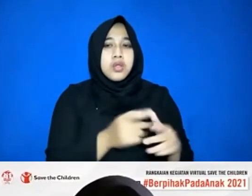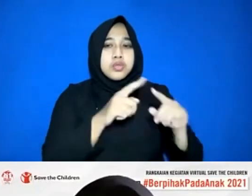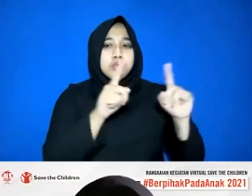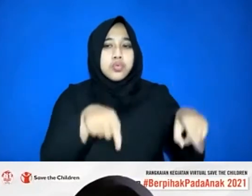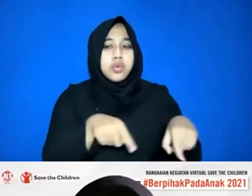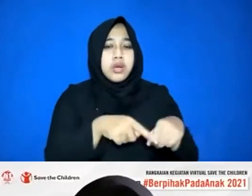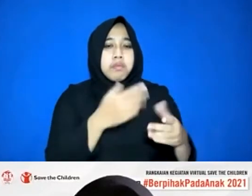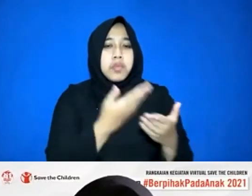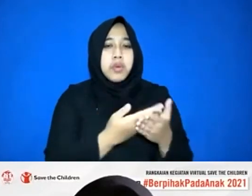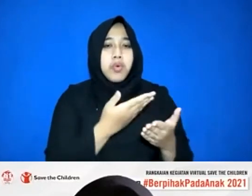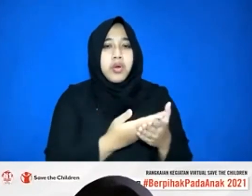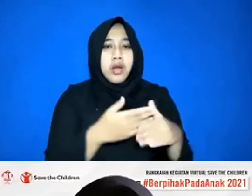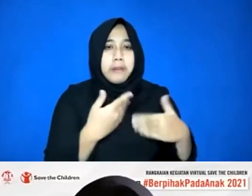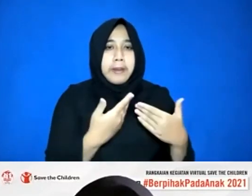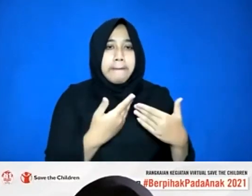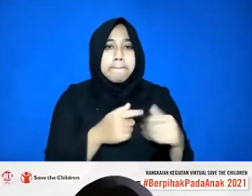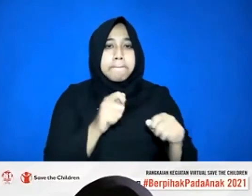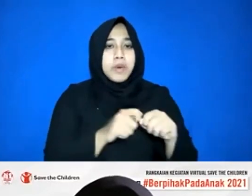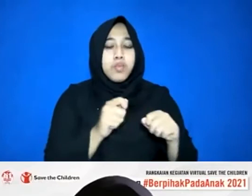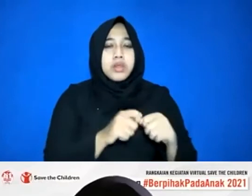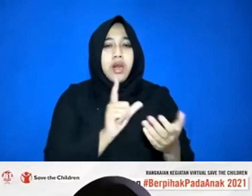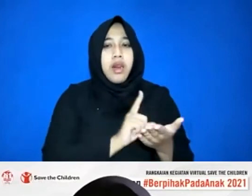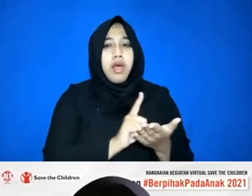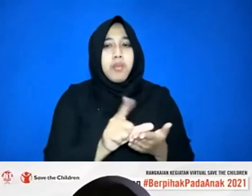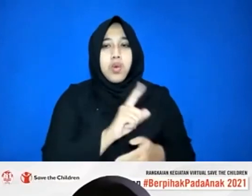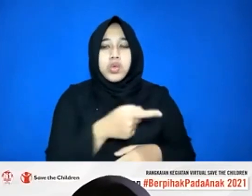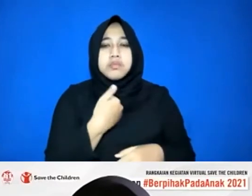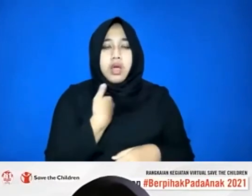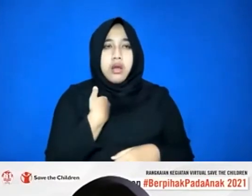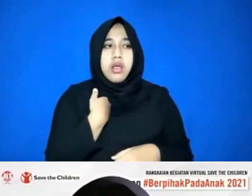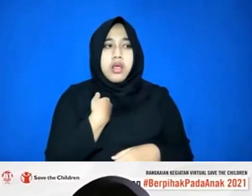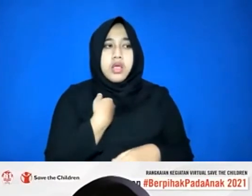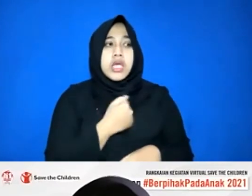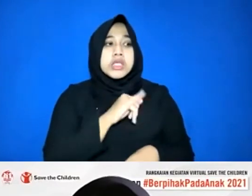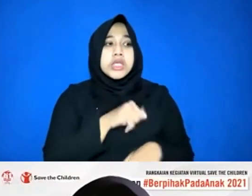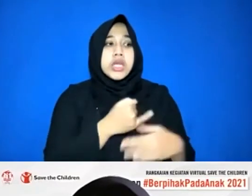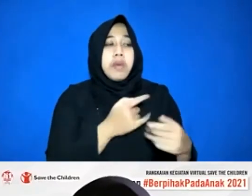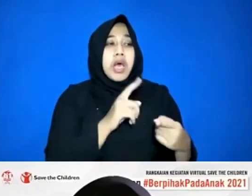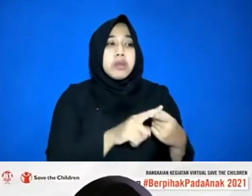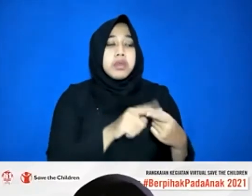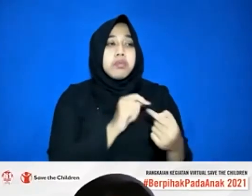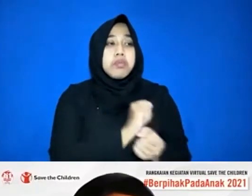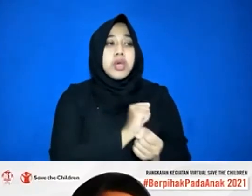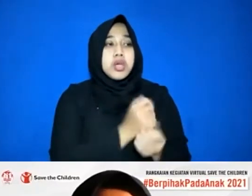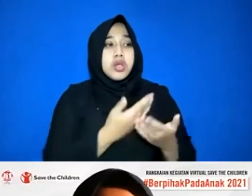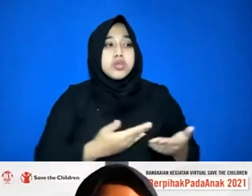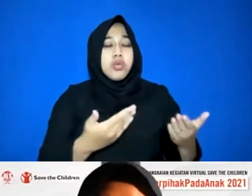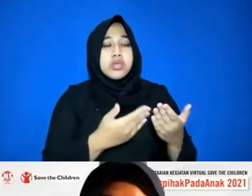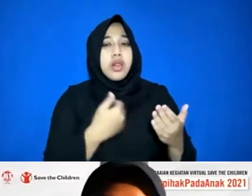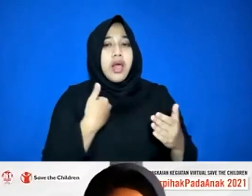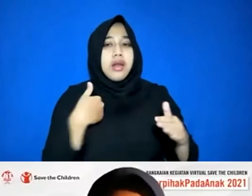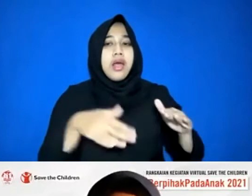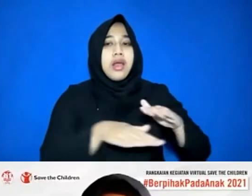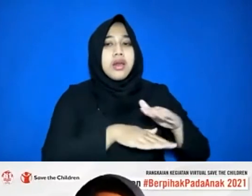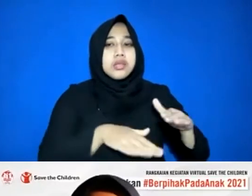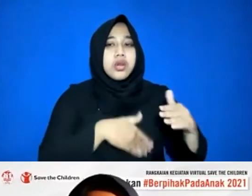untuk pembuatan laporan sosial juga harus ada, sehingga teman-teman pekerja sosial bekerja ada dasar dan